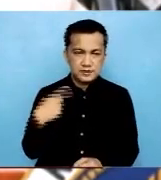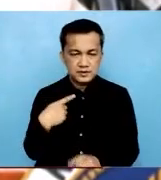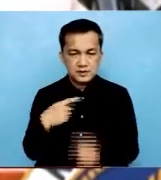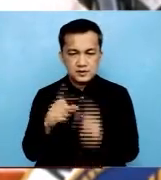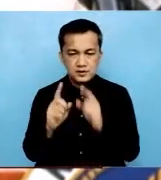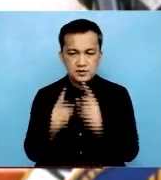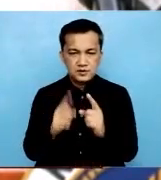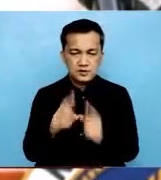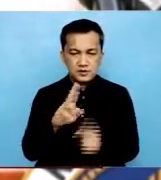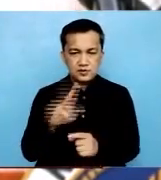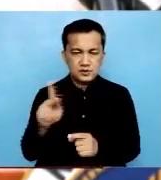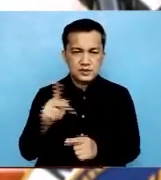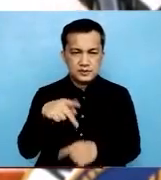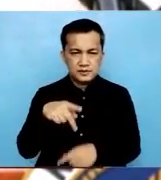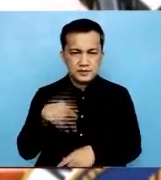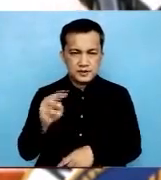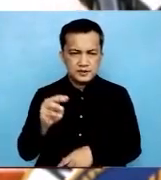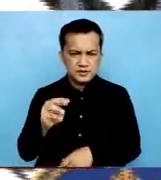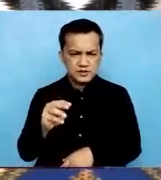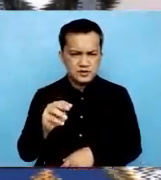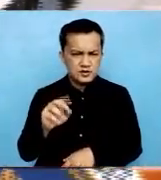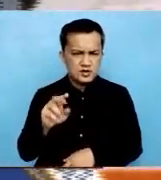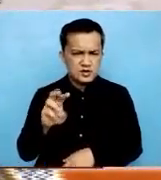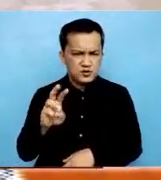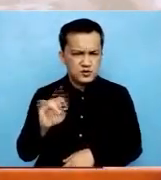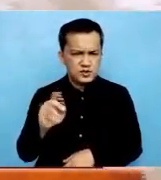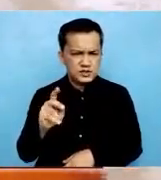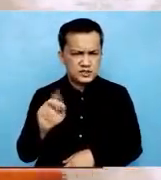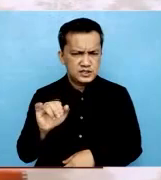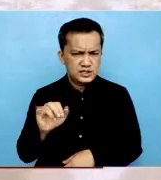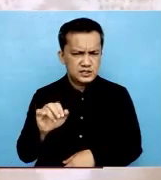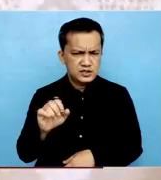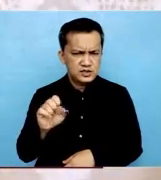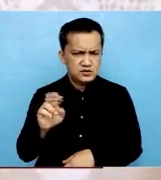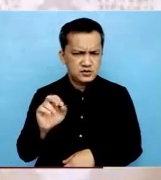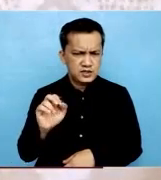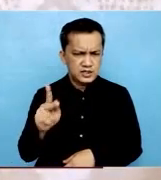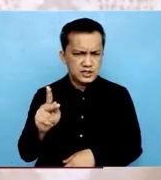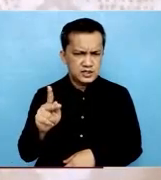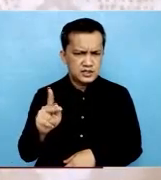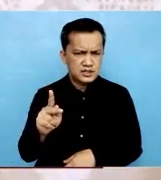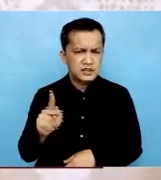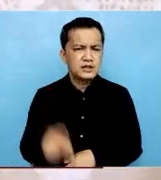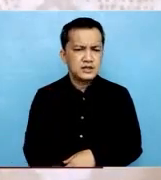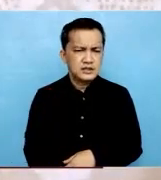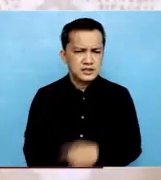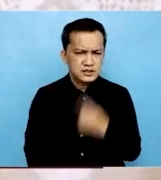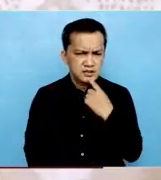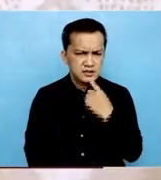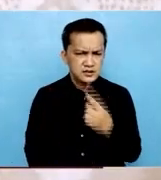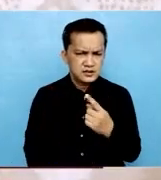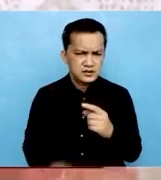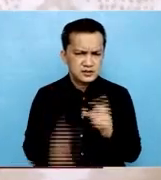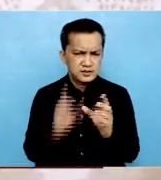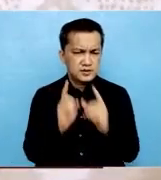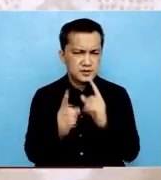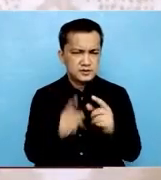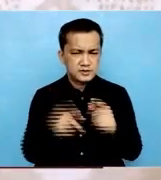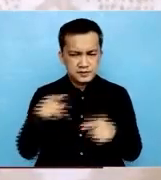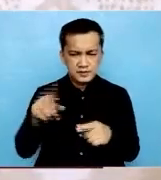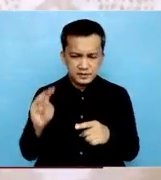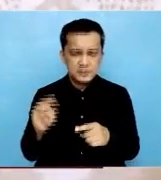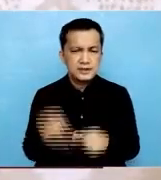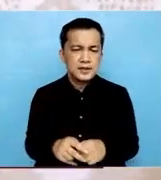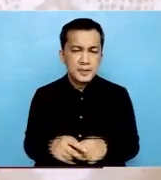UK Prime Minister Rishi Sunak. Magkikipag-uusap ako, siyempre sa Prime Minister Sunak. Pero